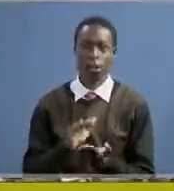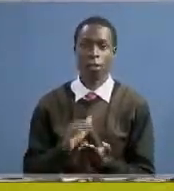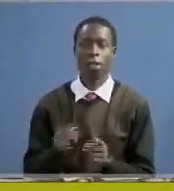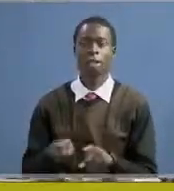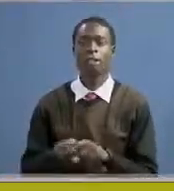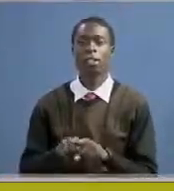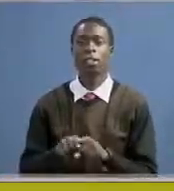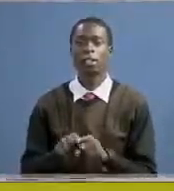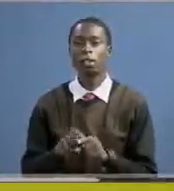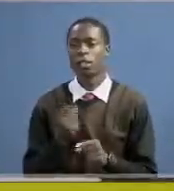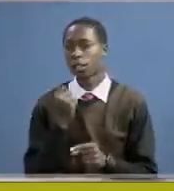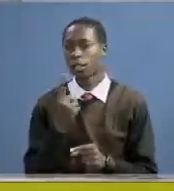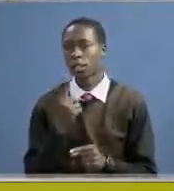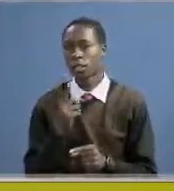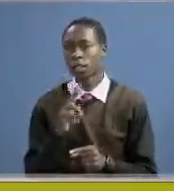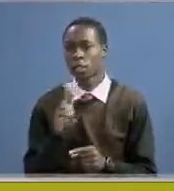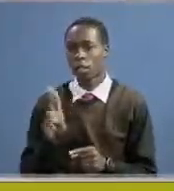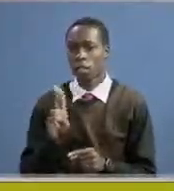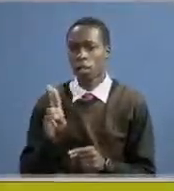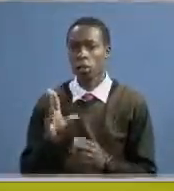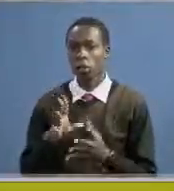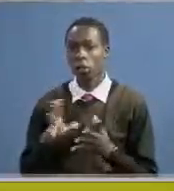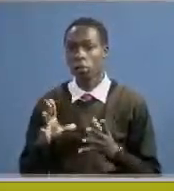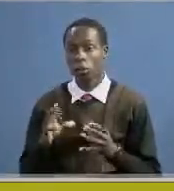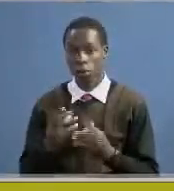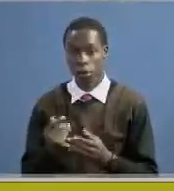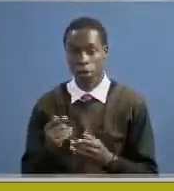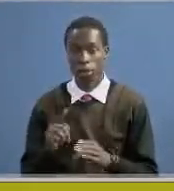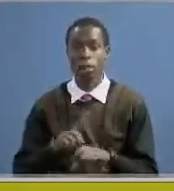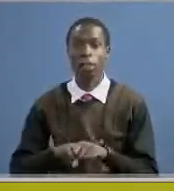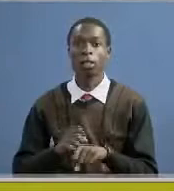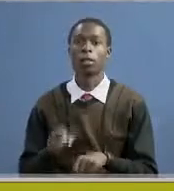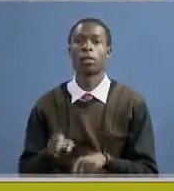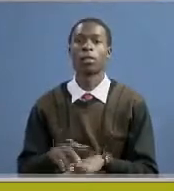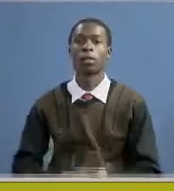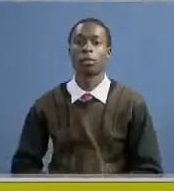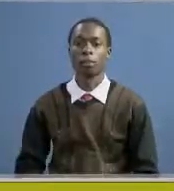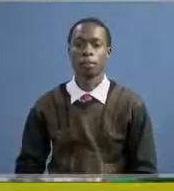pia husemekana kutumia fedha zaidi katika msimu huu wa Krismasi.